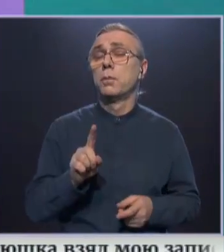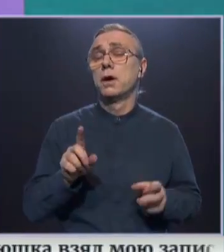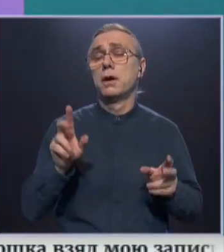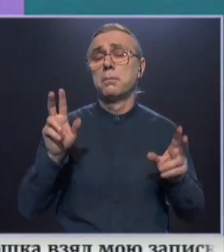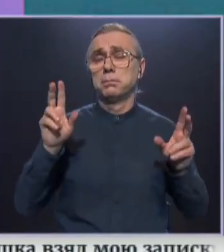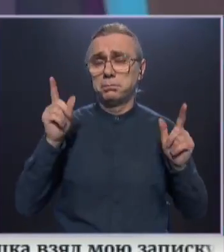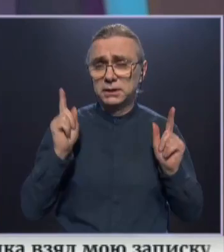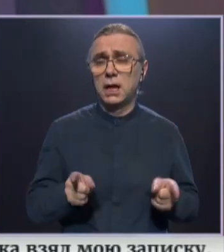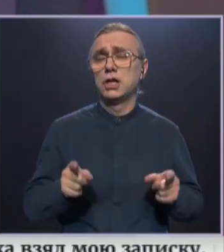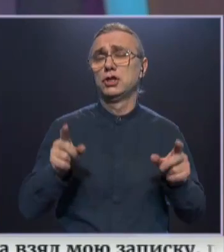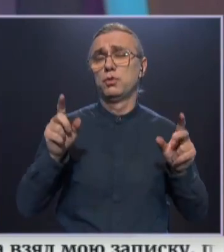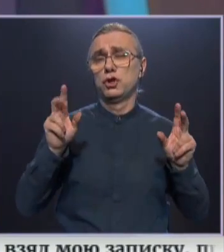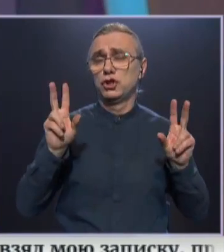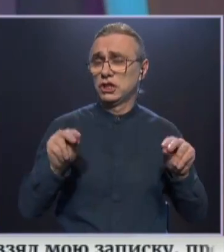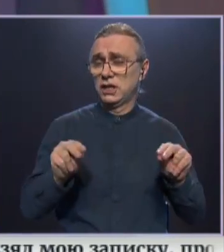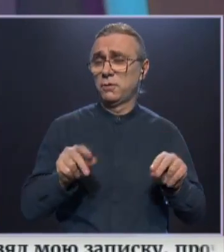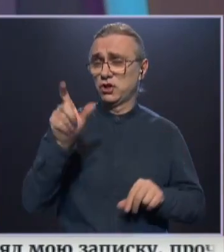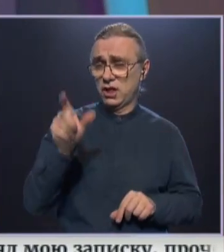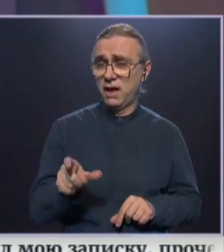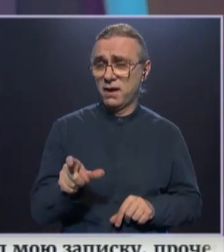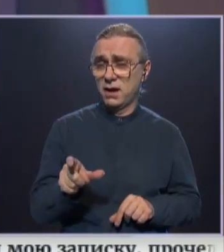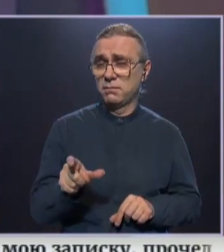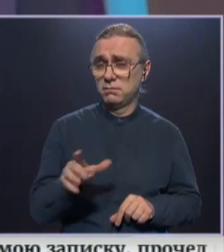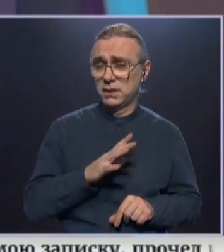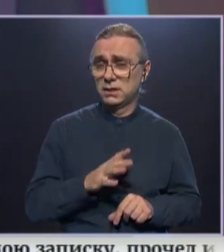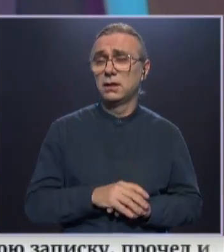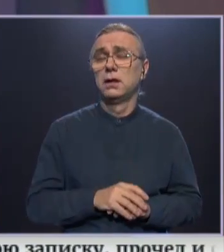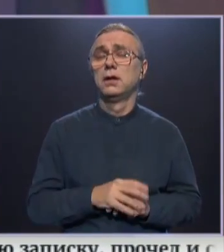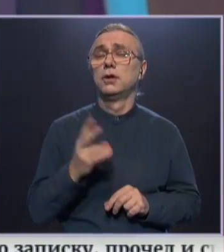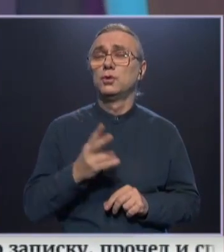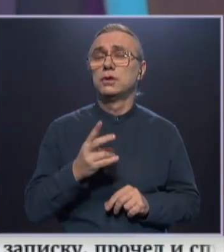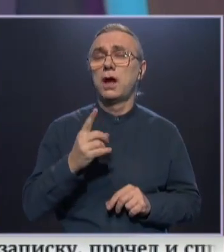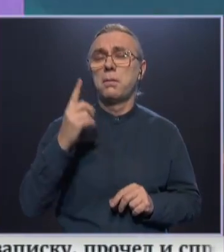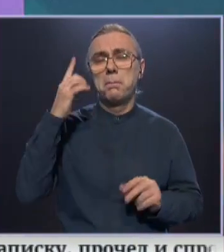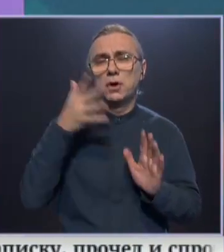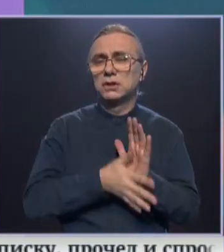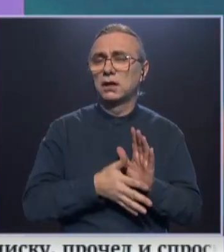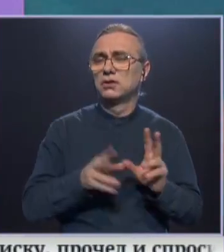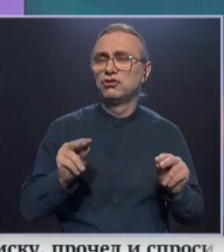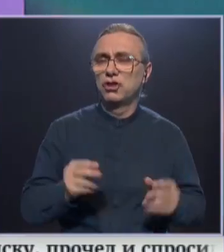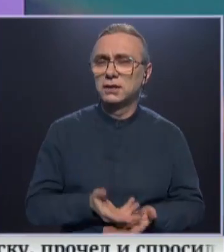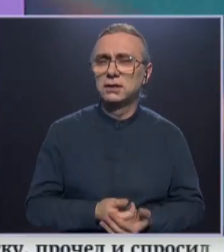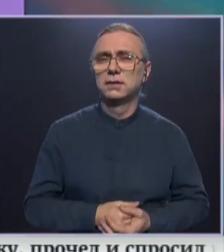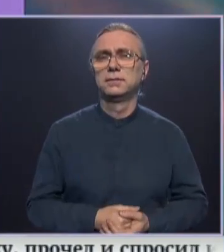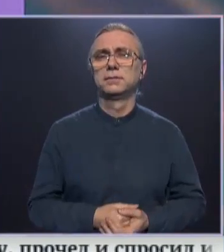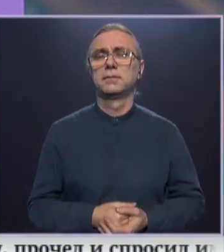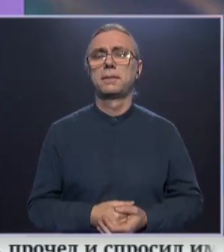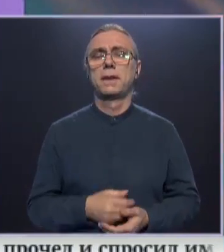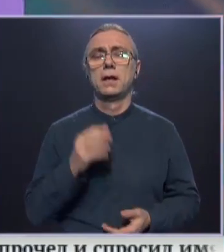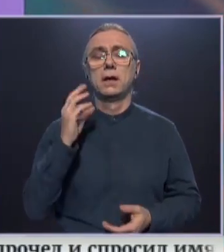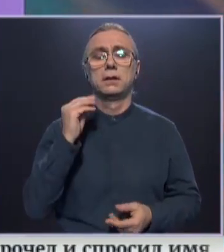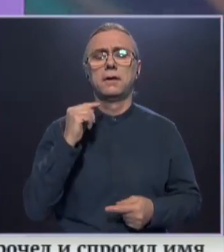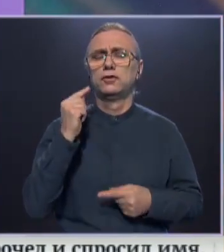нужно познать несчастье. Несчастье нам Господь посылает для того, чтобы мы стали счастливыми. Что если всегда все